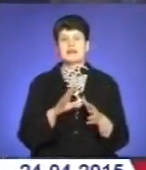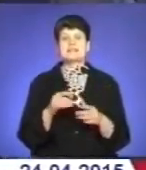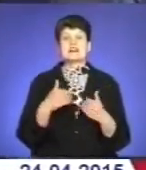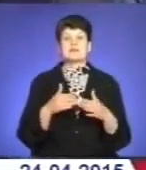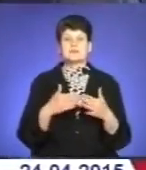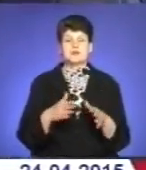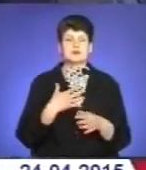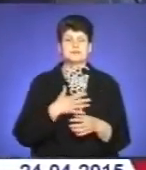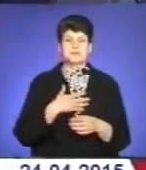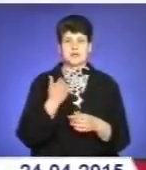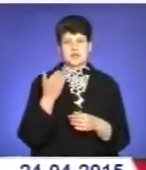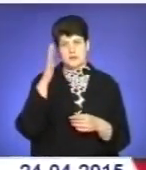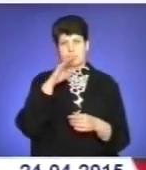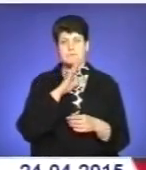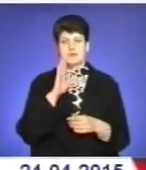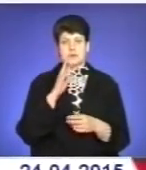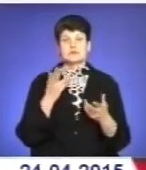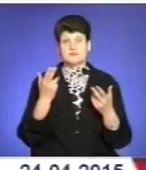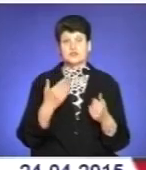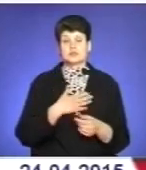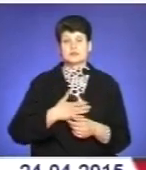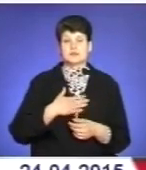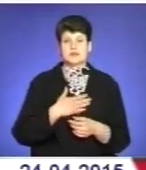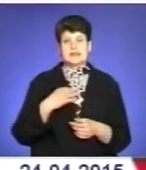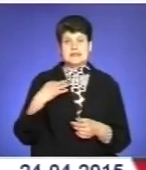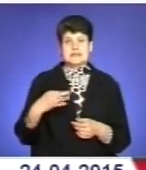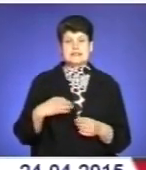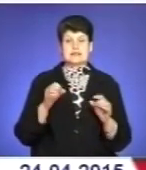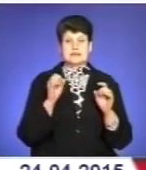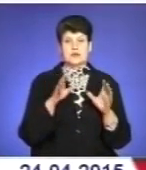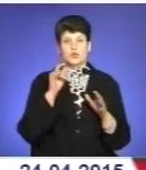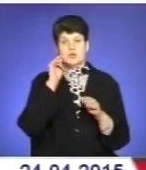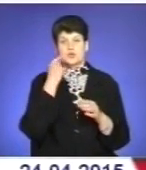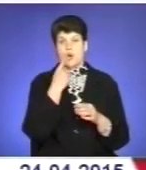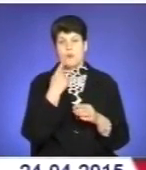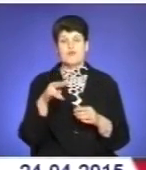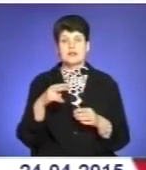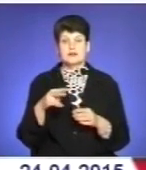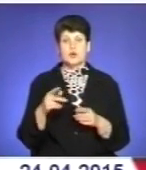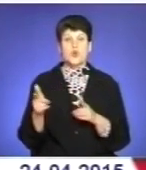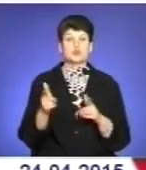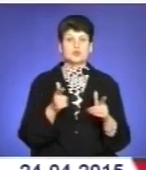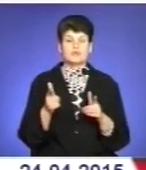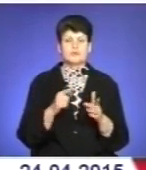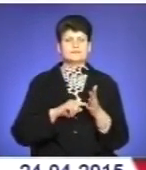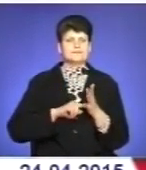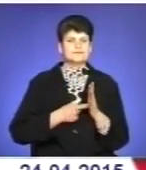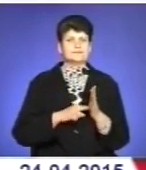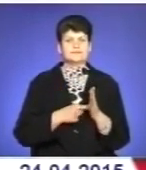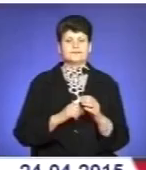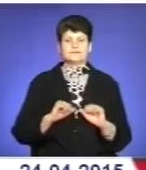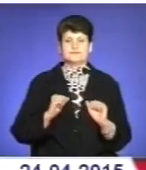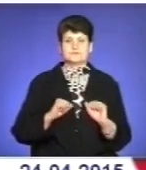хвилюються їхні батьки. Звичайно, хвилююся, тому що син здає українську мову літературу, готувався наполегливо